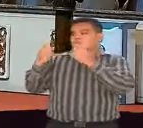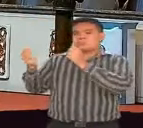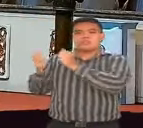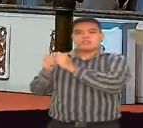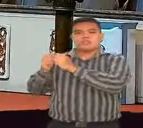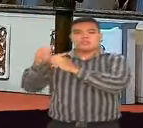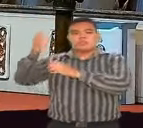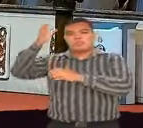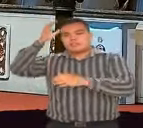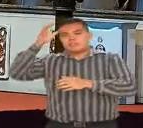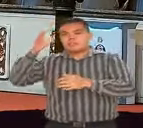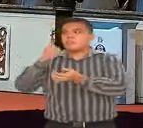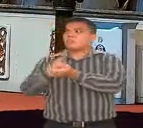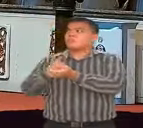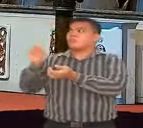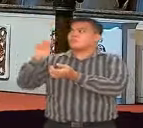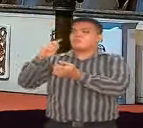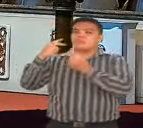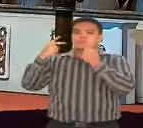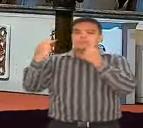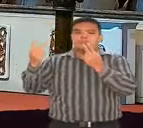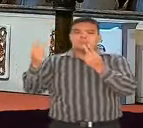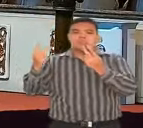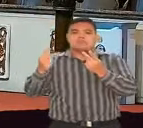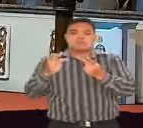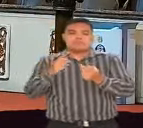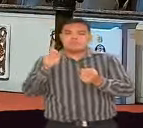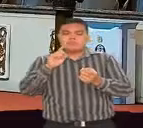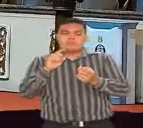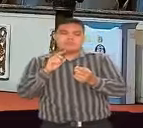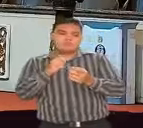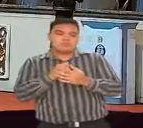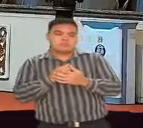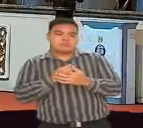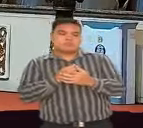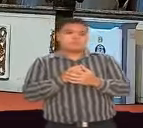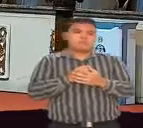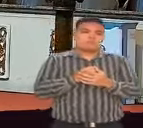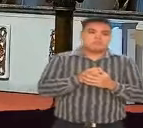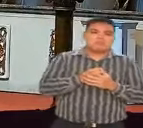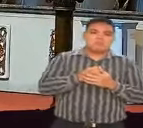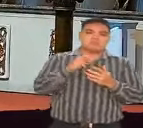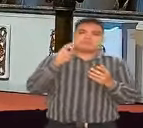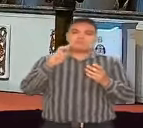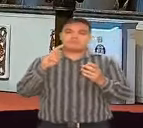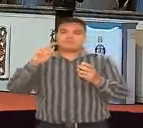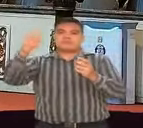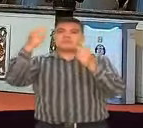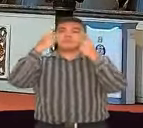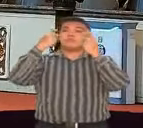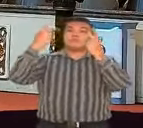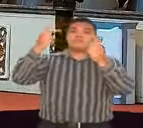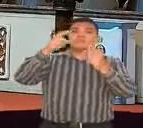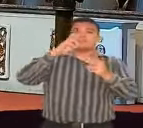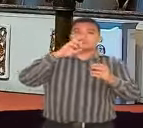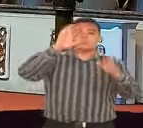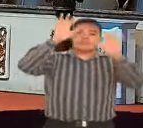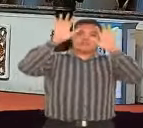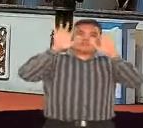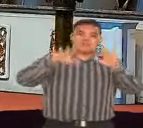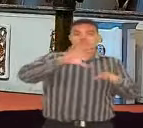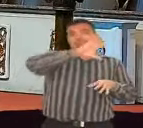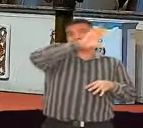was with me, I said, Dong, tanawa dong. Unsay nakita nimo siya, bangaw, pastor. Aw, dili lang yun ay ako nakakita hasta sa gas at tinuod yun